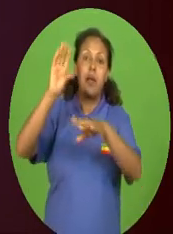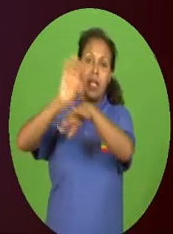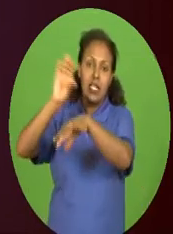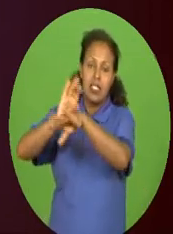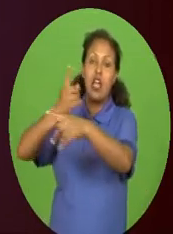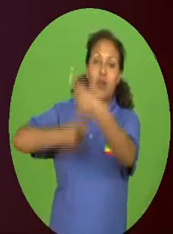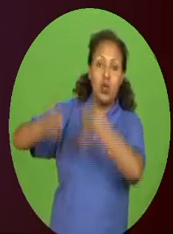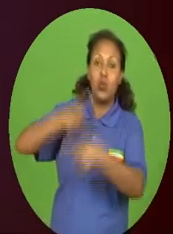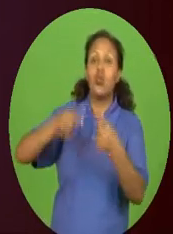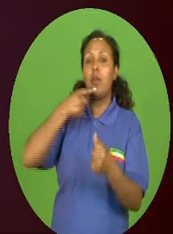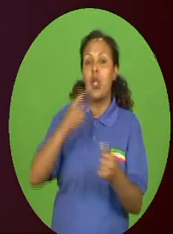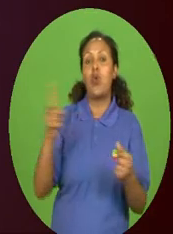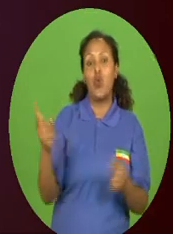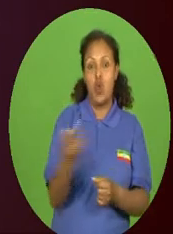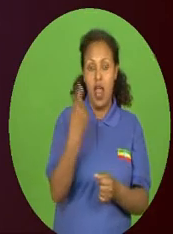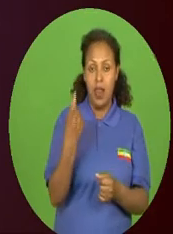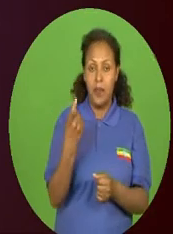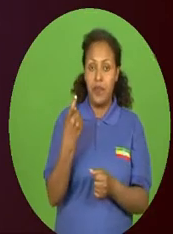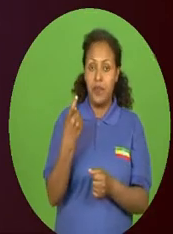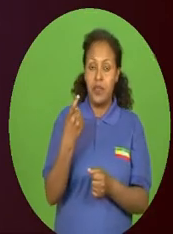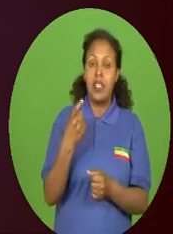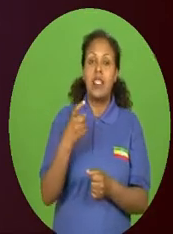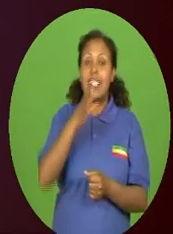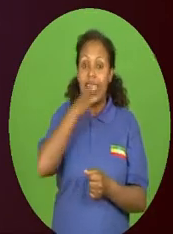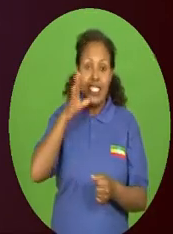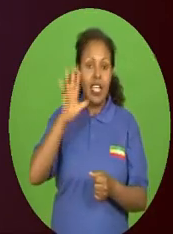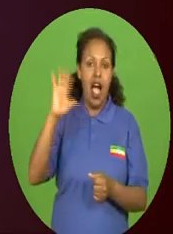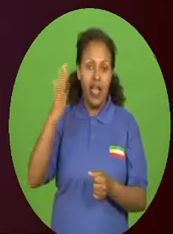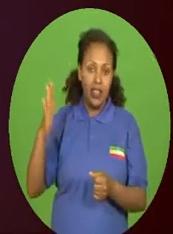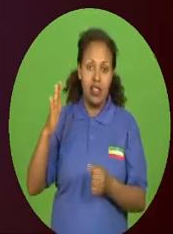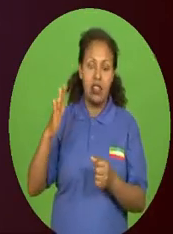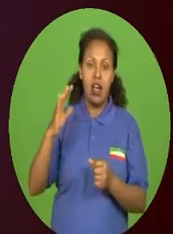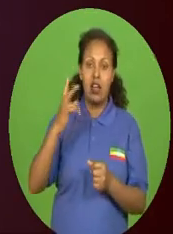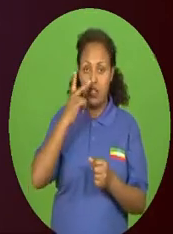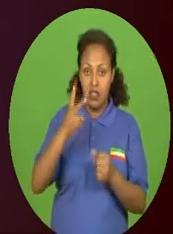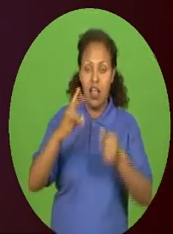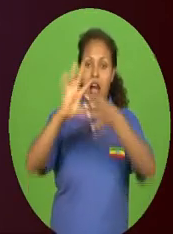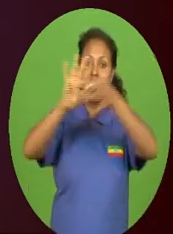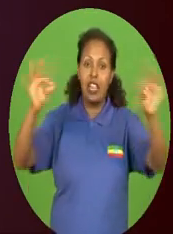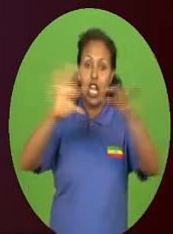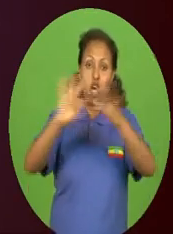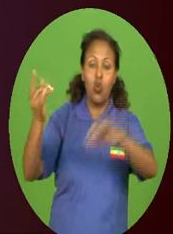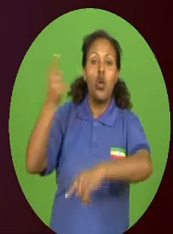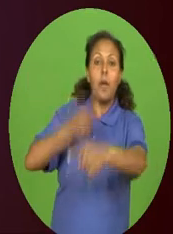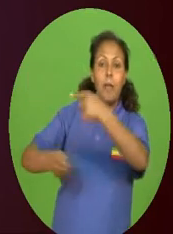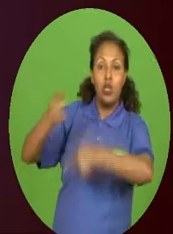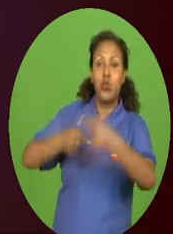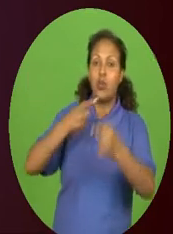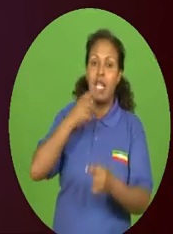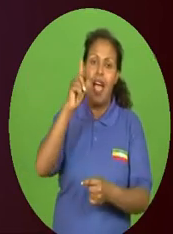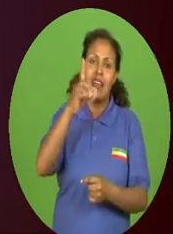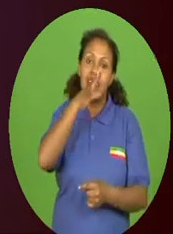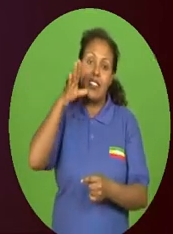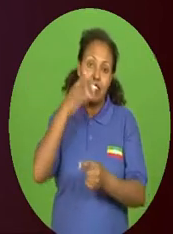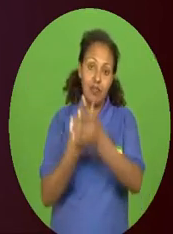ከቤተ ክርስቲያን መጡ የሚለው ይሆናል። ከግስ አይነት አንጻርም አረፍተ ነገሩ መጡ